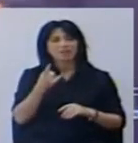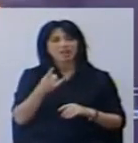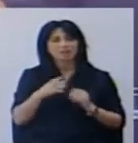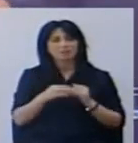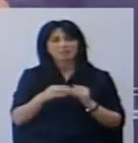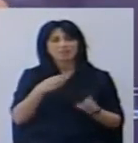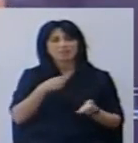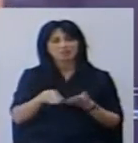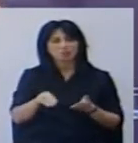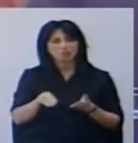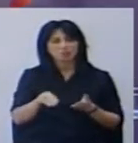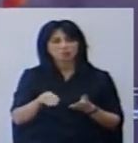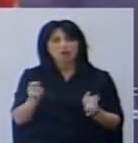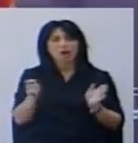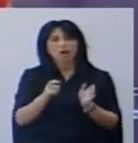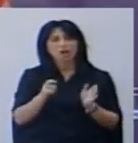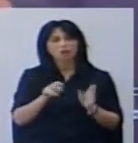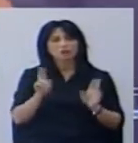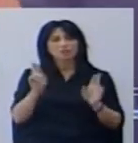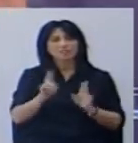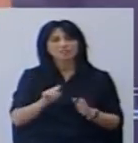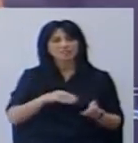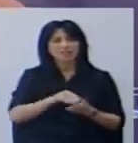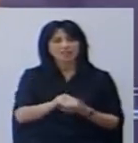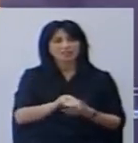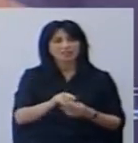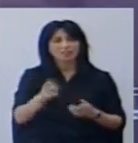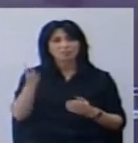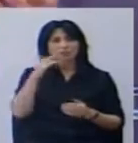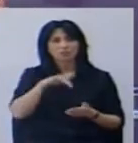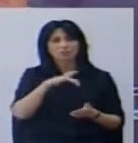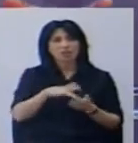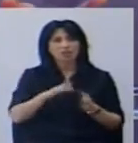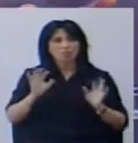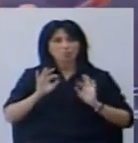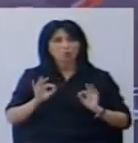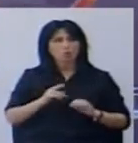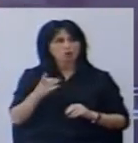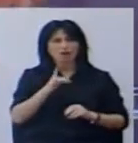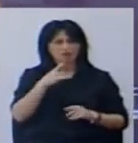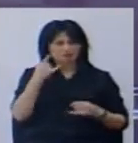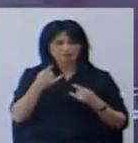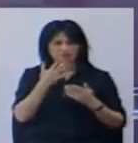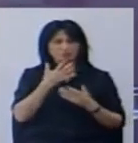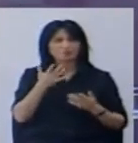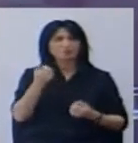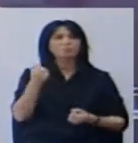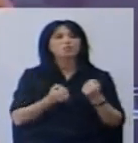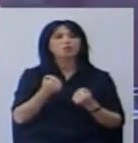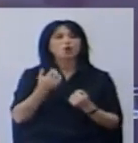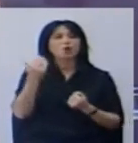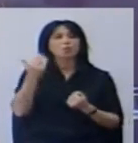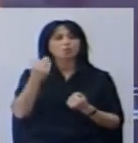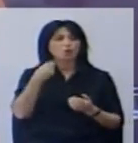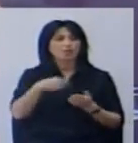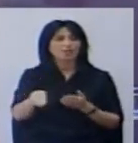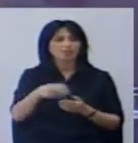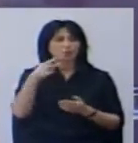მიწა შესყიდული და აუქციონის წესით ნაყიდი, მაშინდელი ქალაქის პროკურორის არაერთხელ თვეთერში მძღოლმა იყიდა და